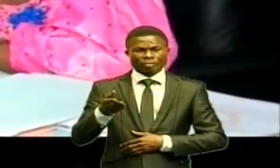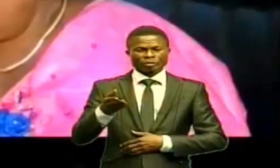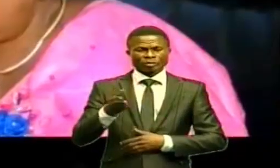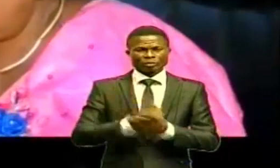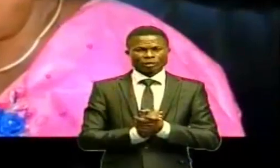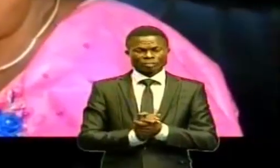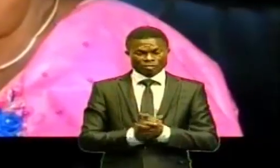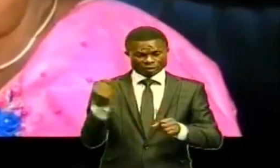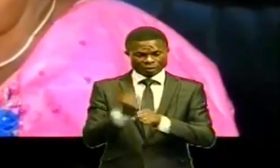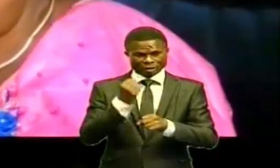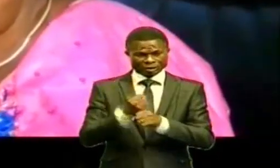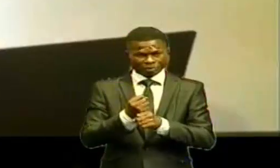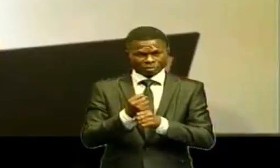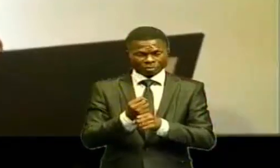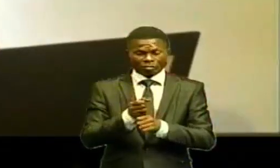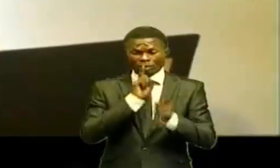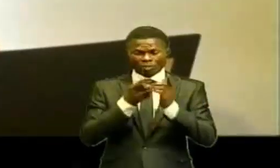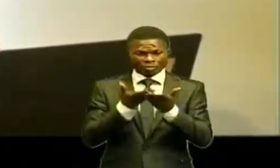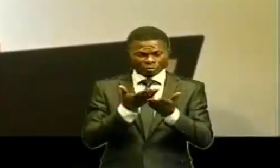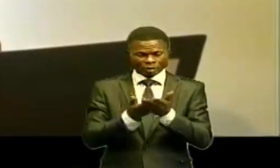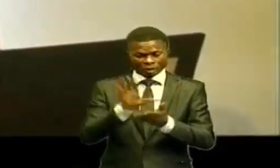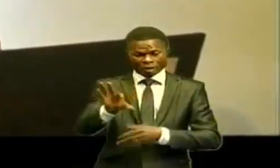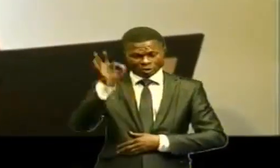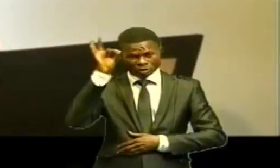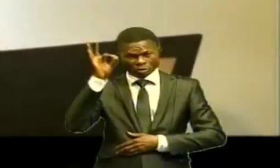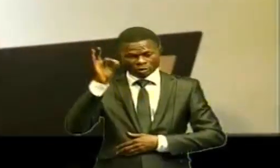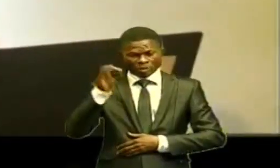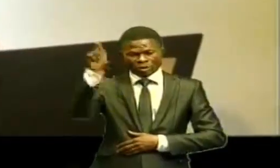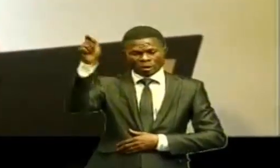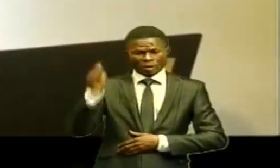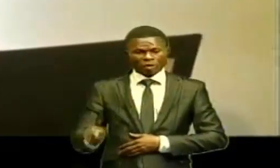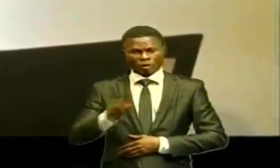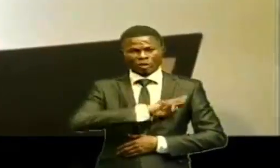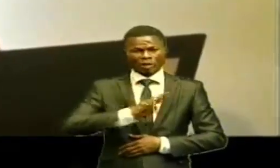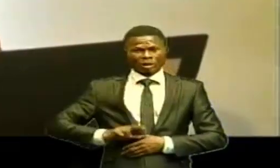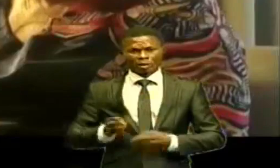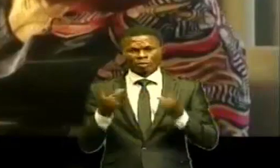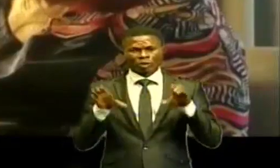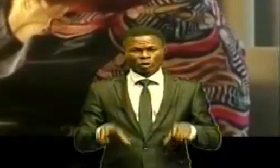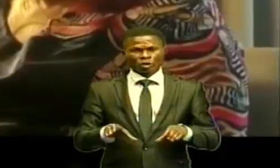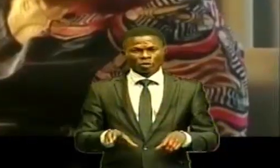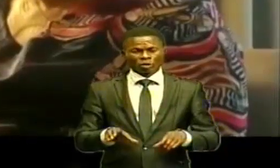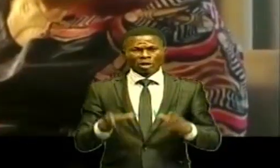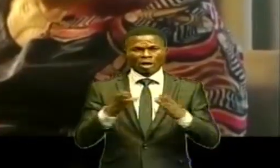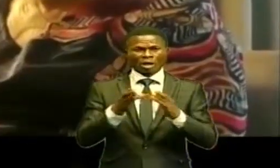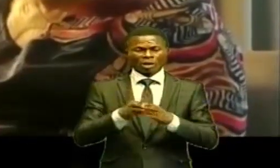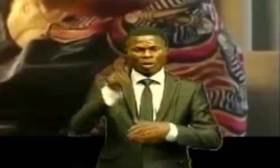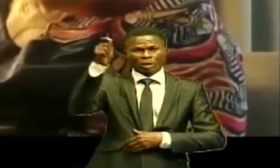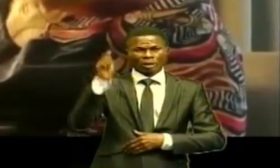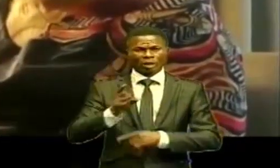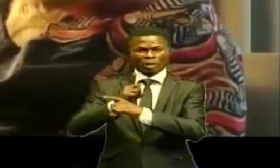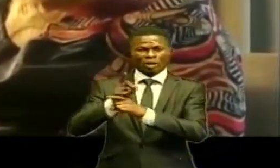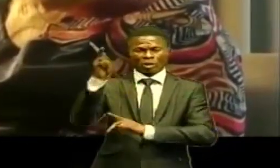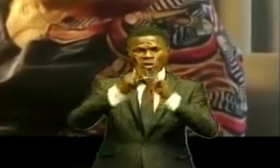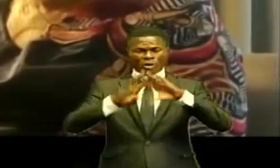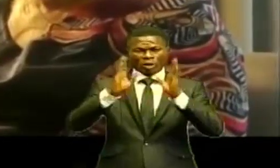Quant aux opérations concertées et ciblées entre les forces armées de la République démocratique du Congo et les forces de défense du